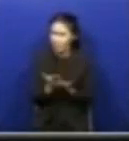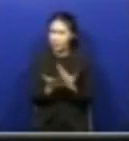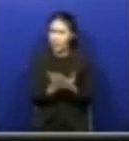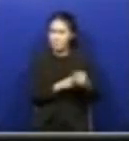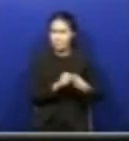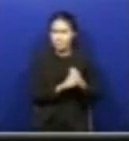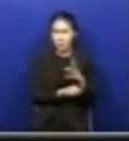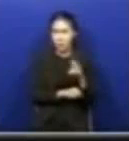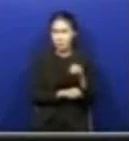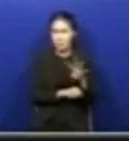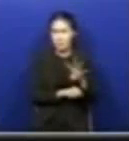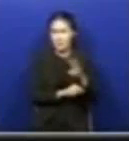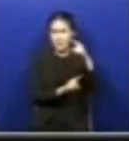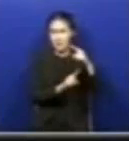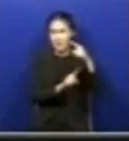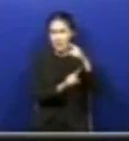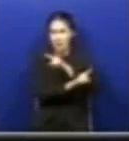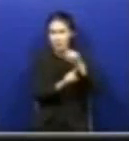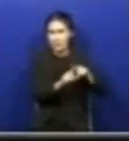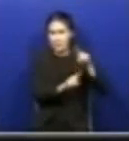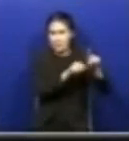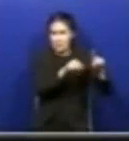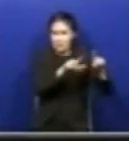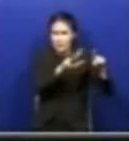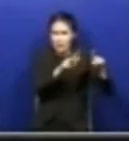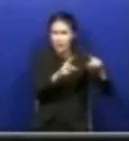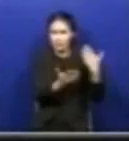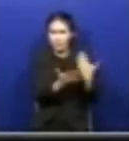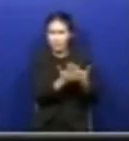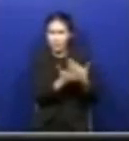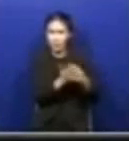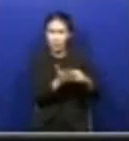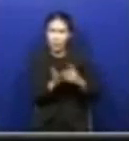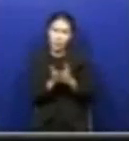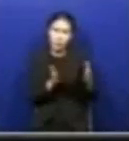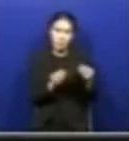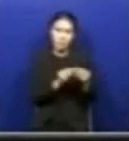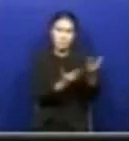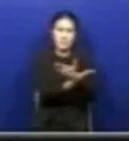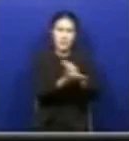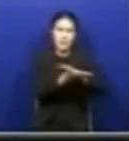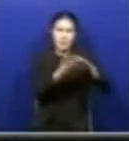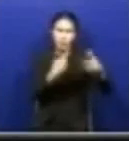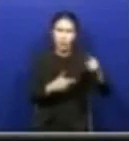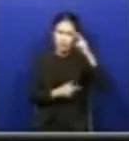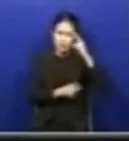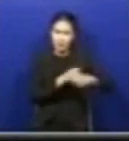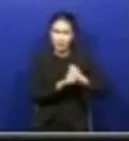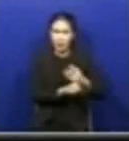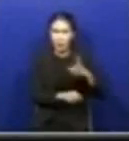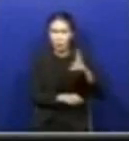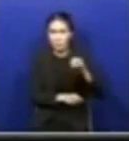เข้าวันที่1ถึงวันที่3ผ่าน105วันก็มาพิจารณากันเสร็จก็จะมีงบ64มาเร็วๆ